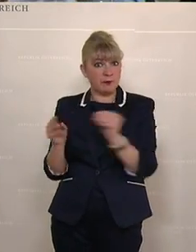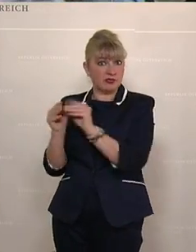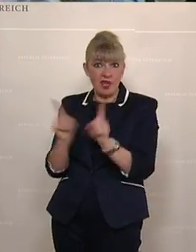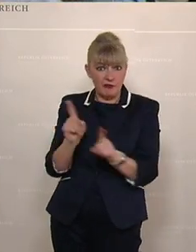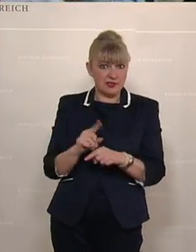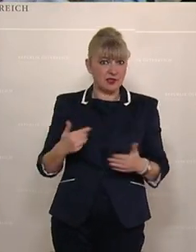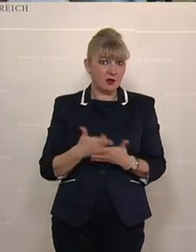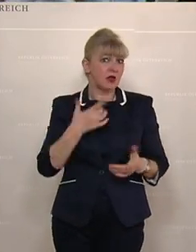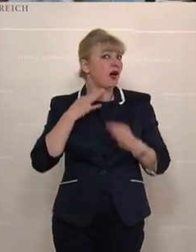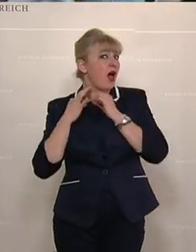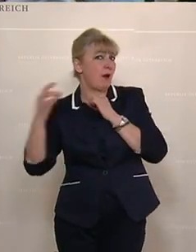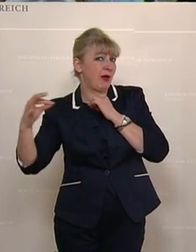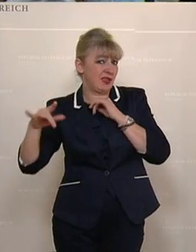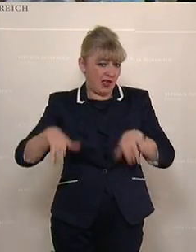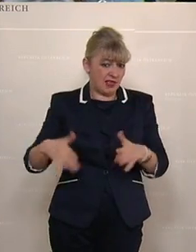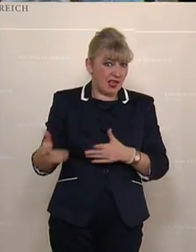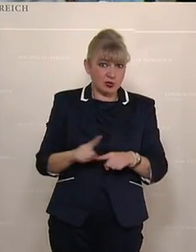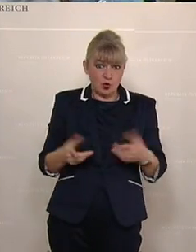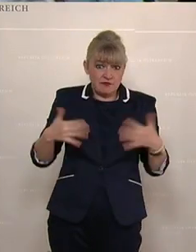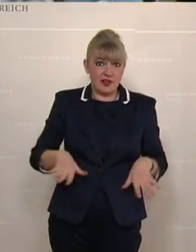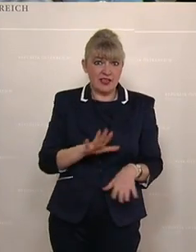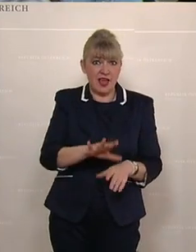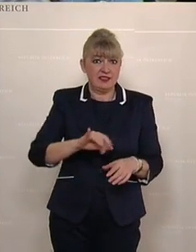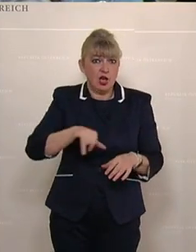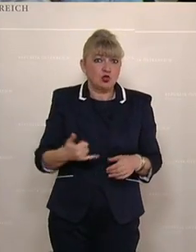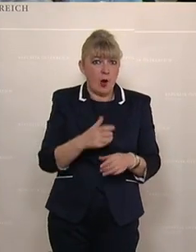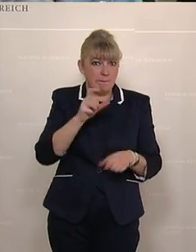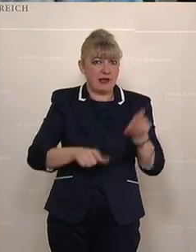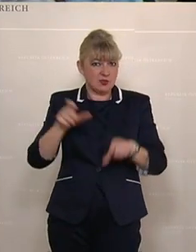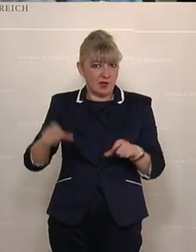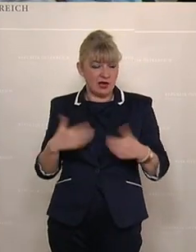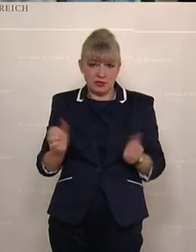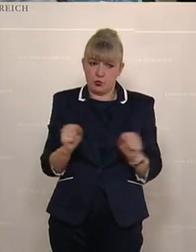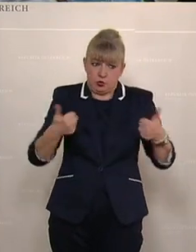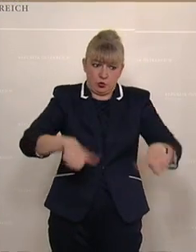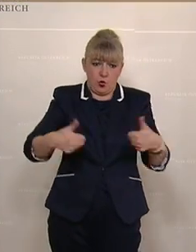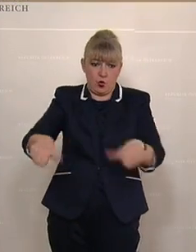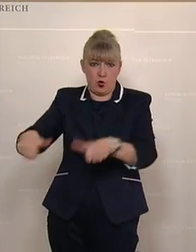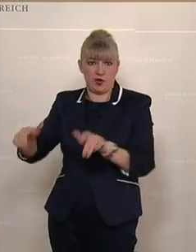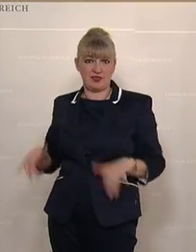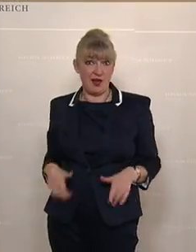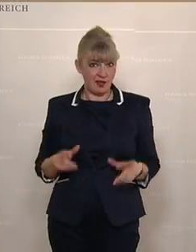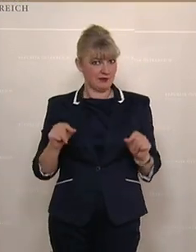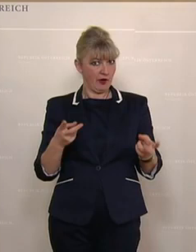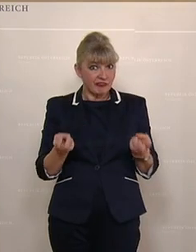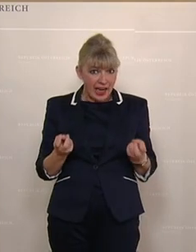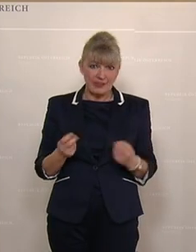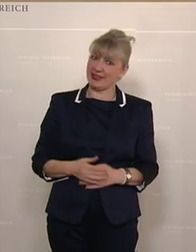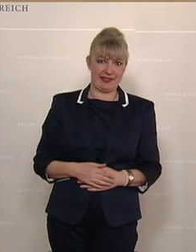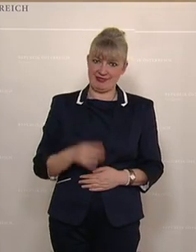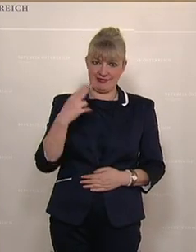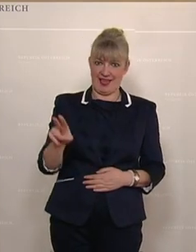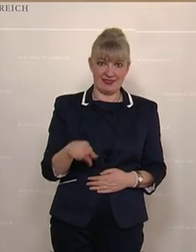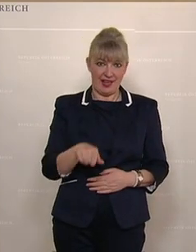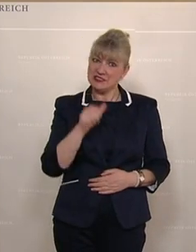meine, die sind ja abhängig. Die verlieren ja sonst ihren Job, werden enorm unter Druck gesetzt. Das ist freiwillig. Nein, das ist